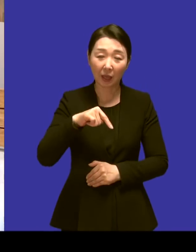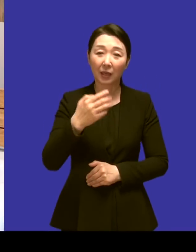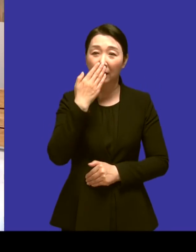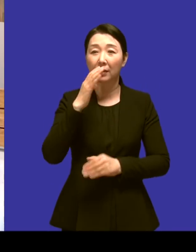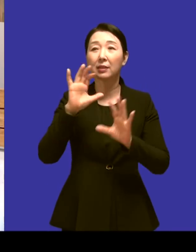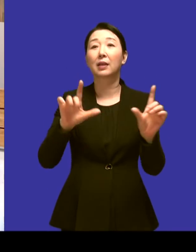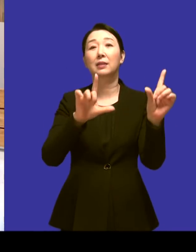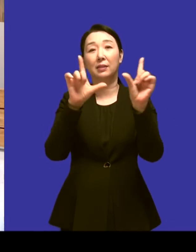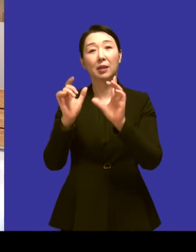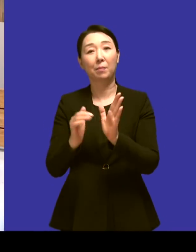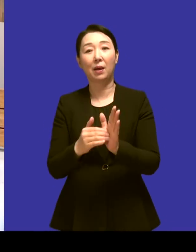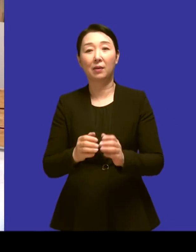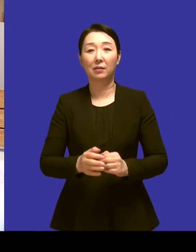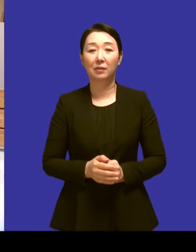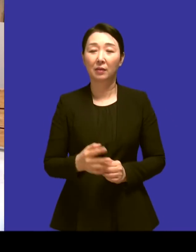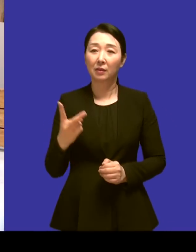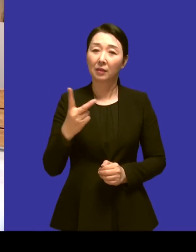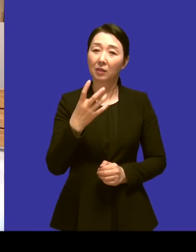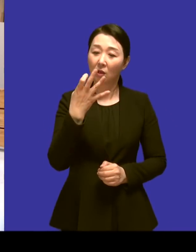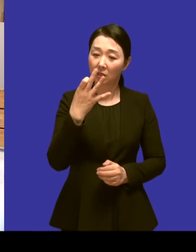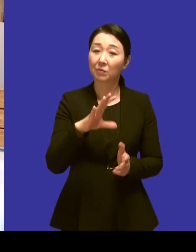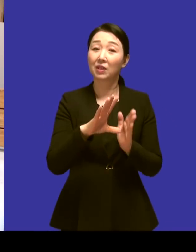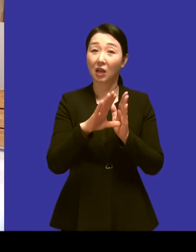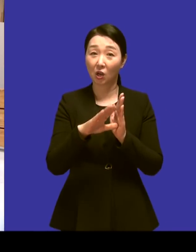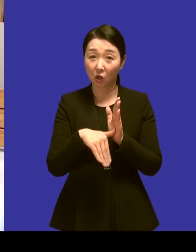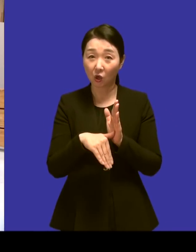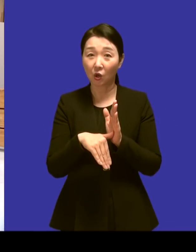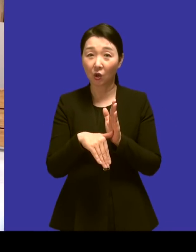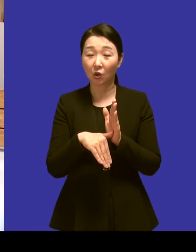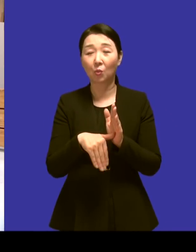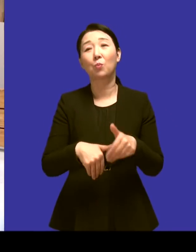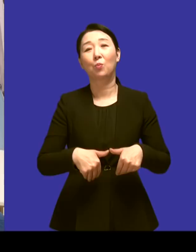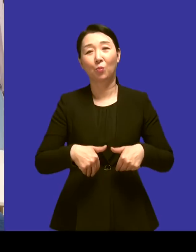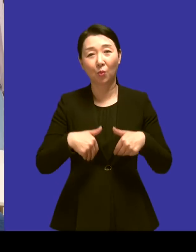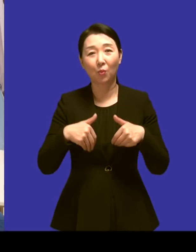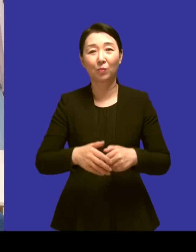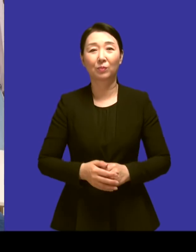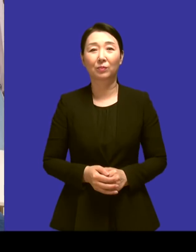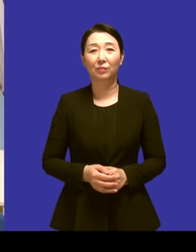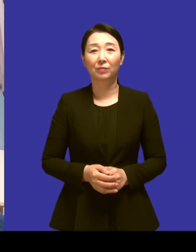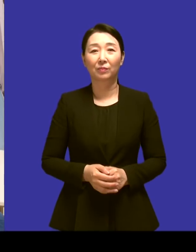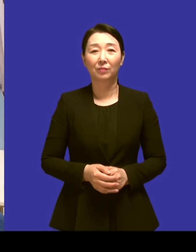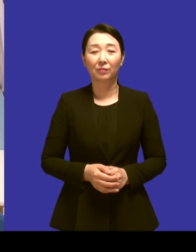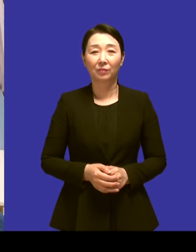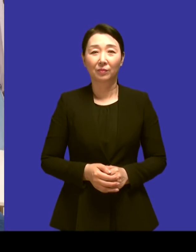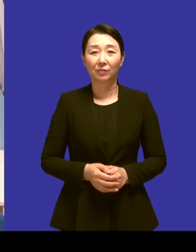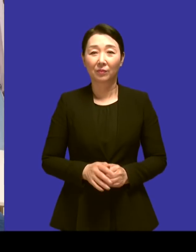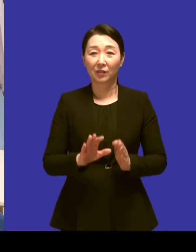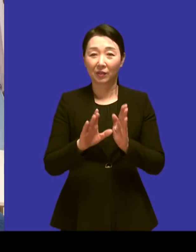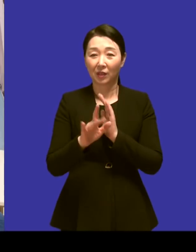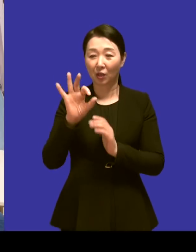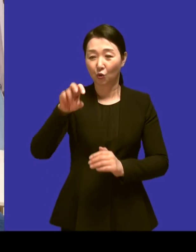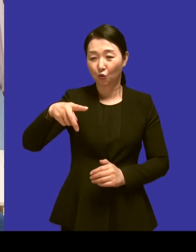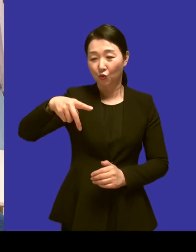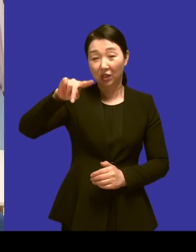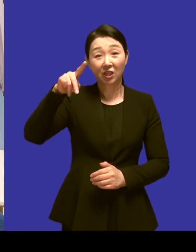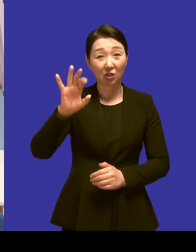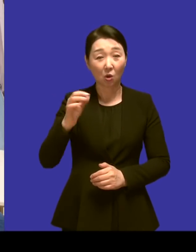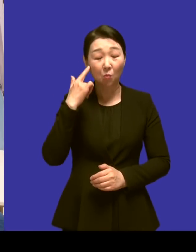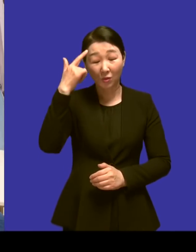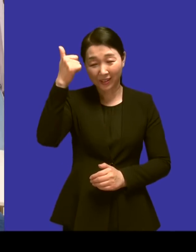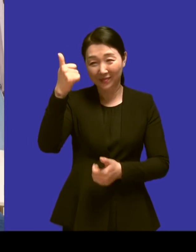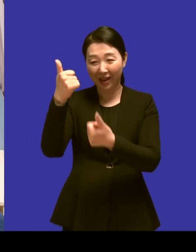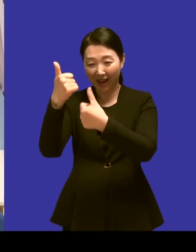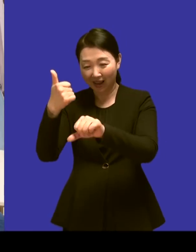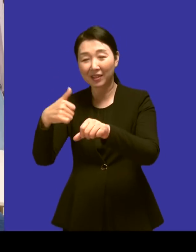근데 그게 학기 자체를요? 네, 그게 예. 2014년도 그 봄이었는데 예. 그 당시에 이제 유기성 목사님이 이제 자제분과